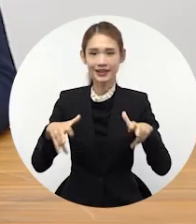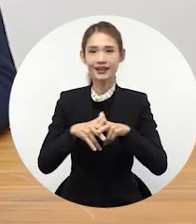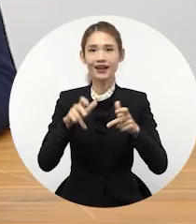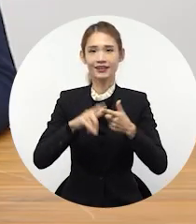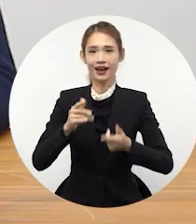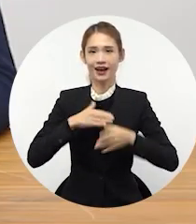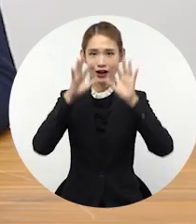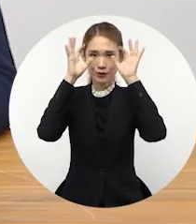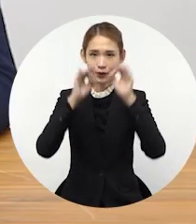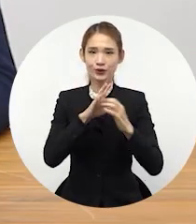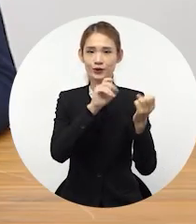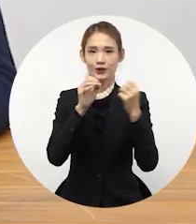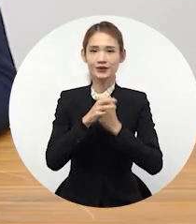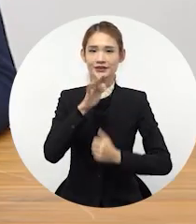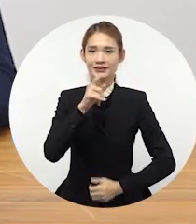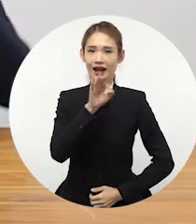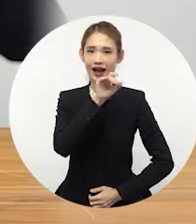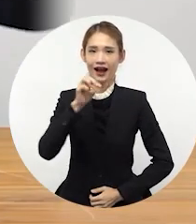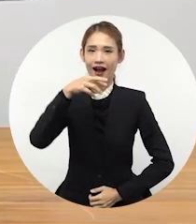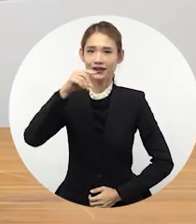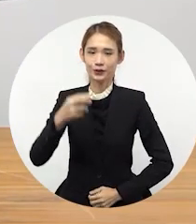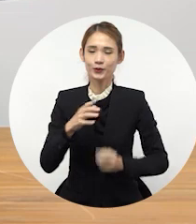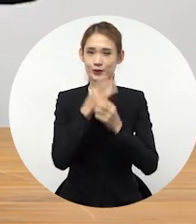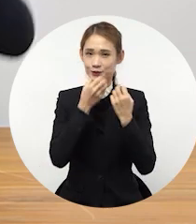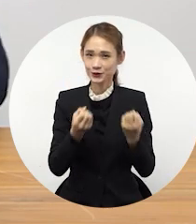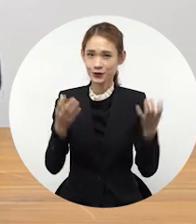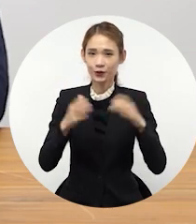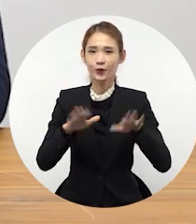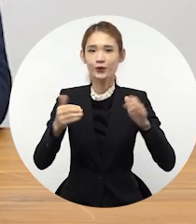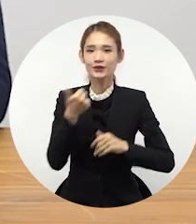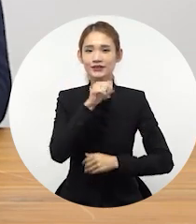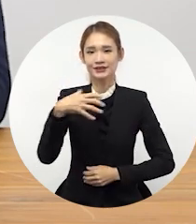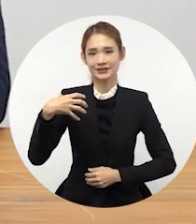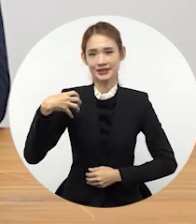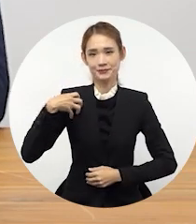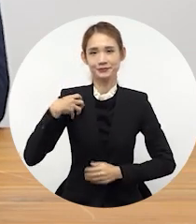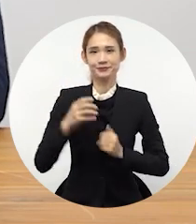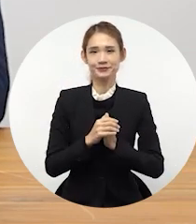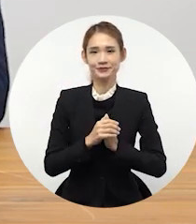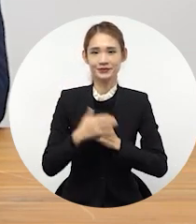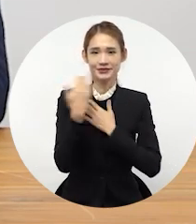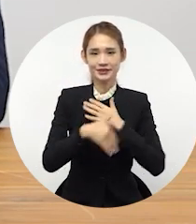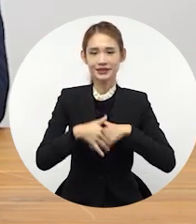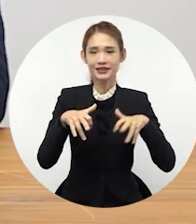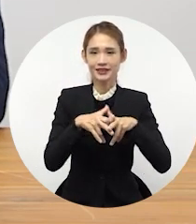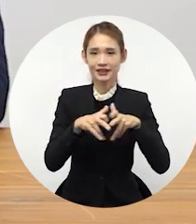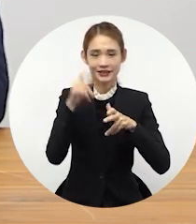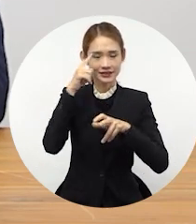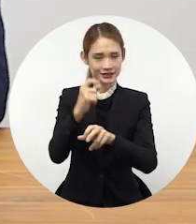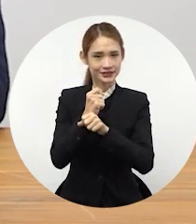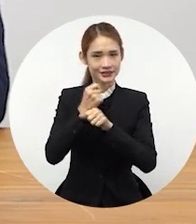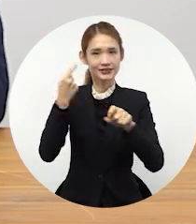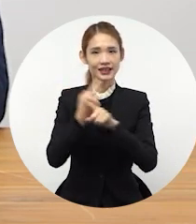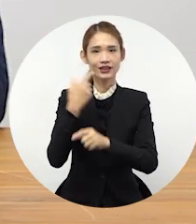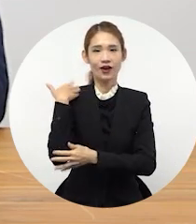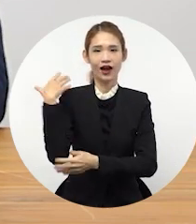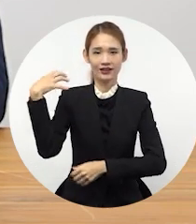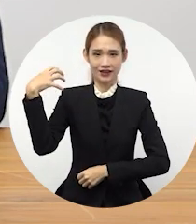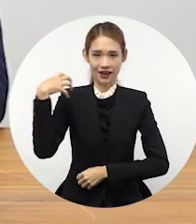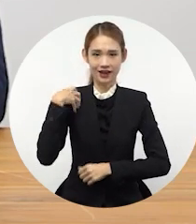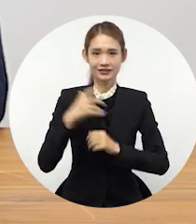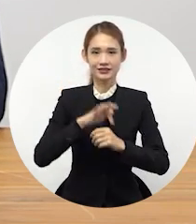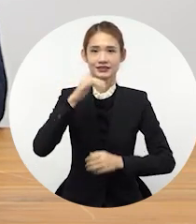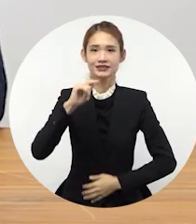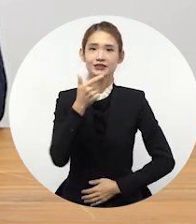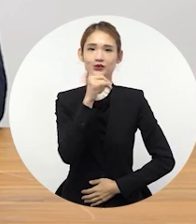안녕하세요. 장애에 대해 알아보는 토크쇼 장알톡 쇼! 네, 오늘 진행을 맡은 지체장애인 장애인식 개선 강사